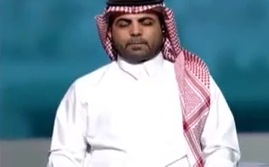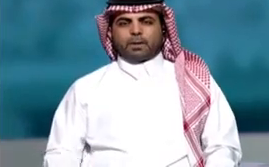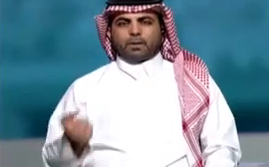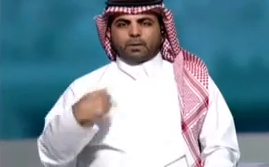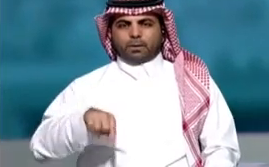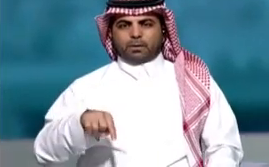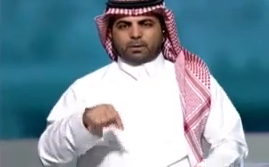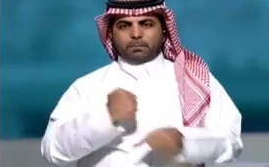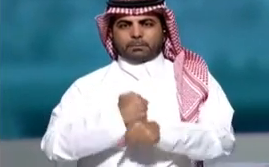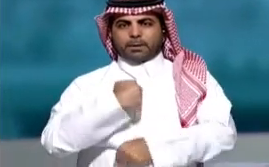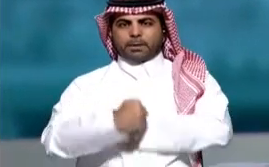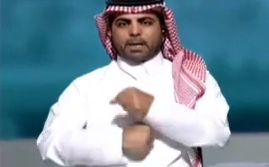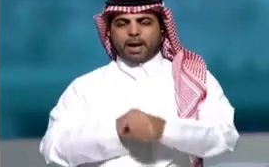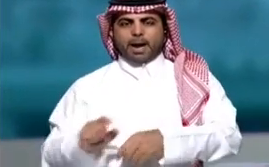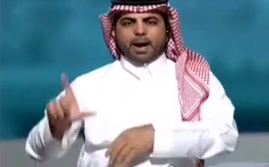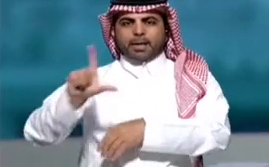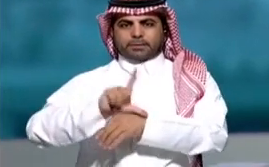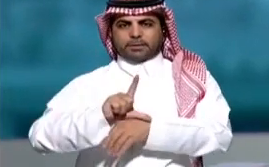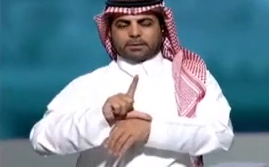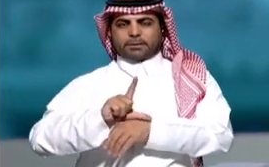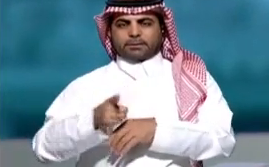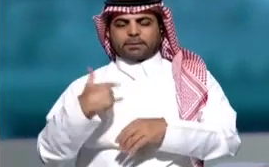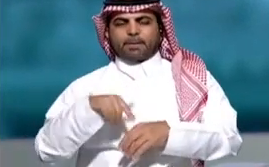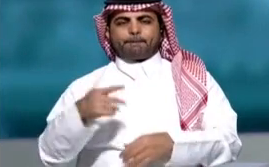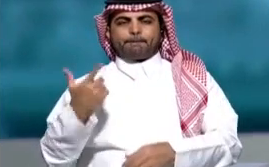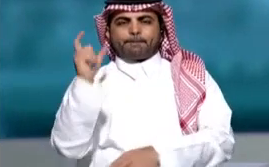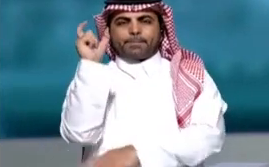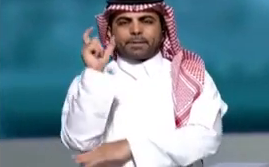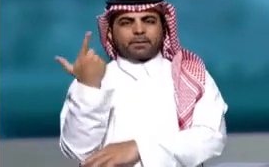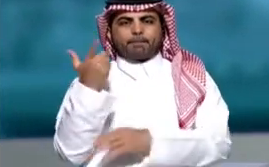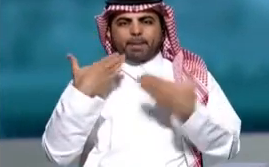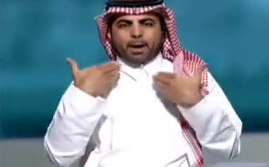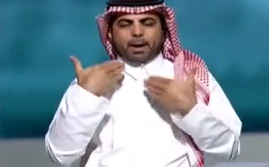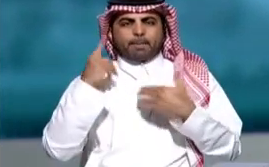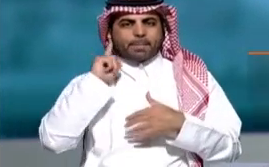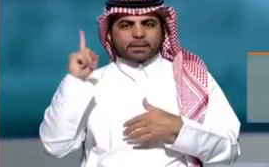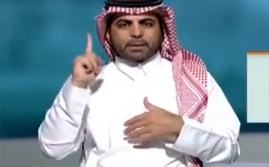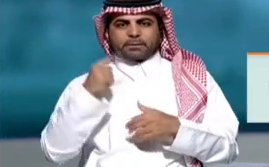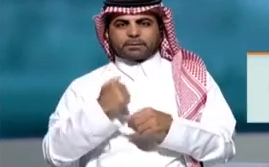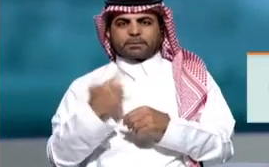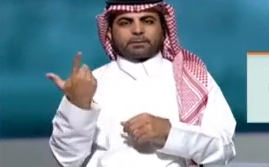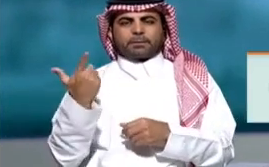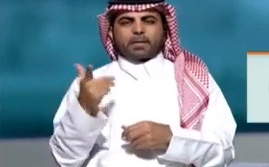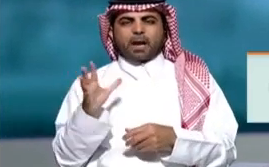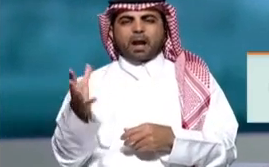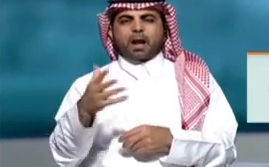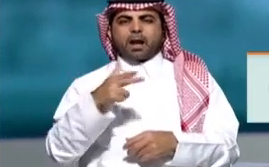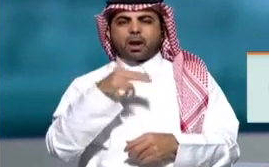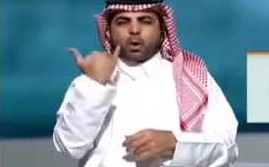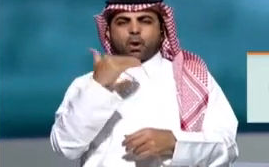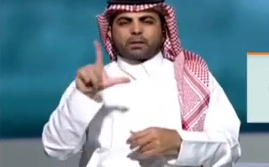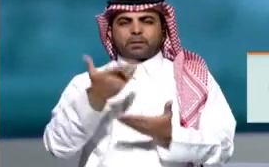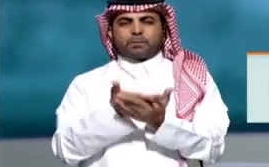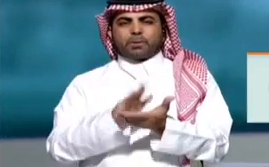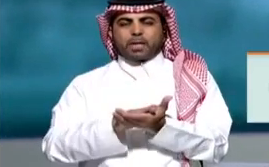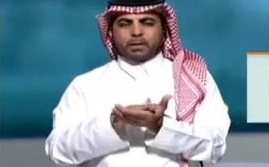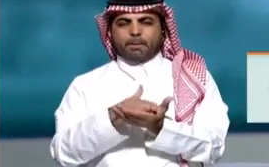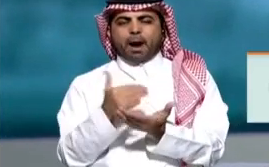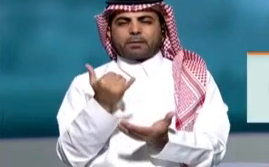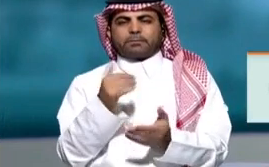هذا وعملت الرئاسة العامة لشؤون المسجد الحرام والمسجد النبوي ممثلة في الإدارة العامة للغات